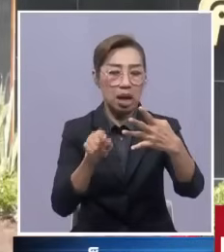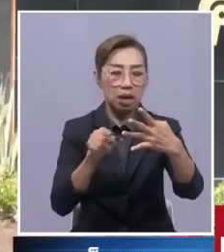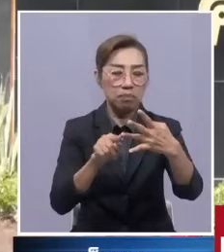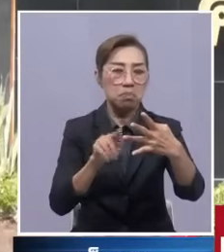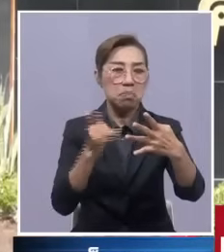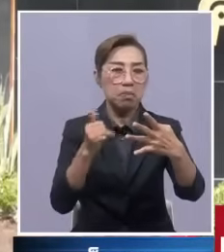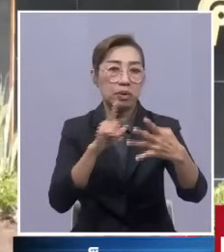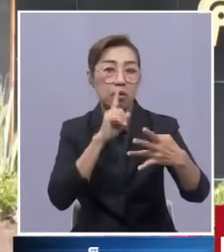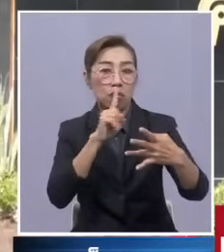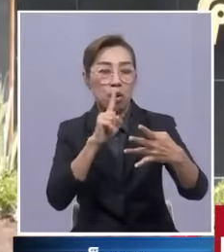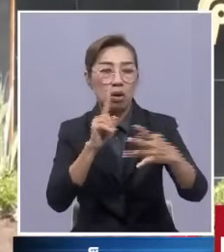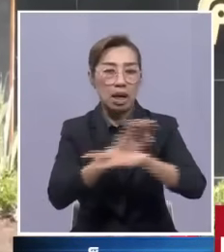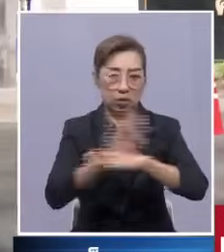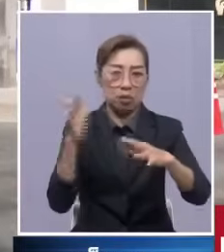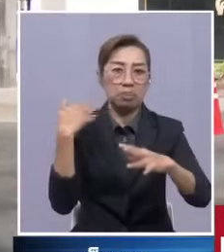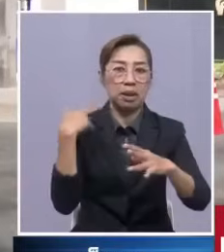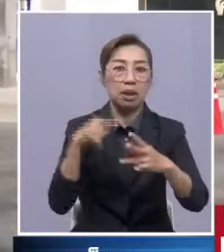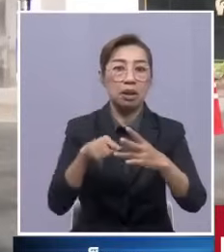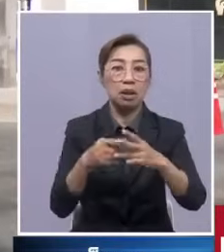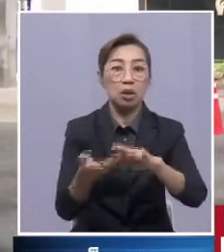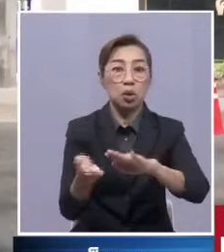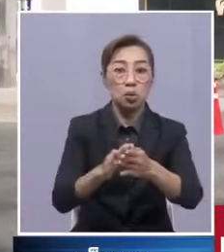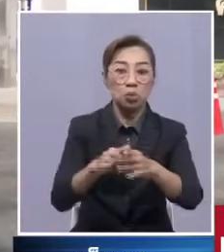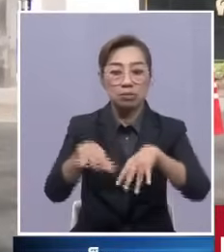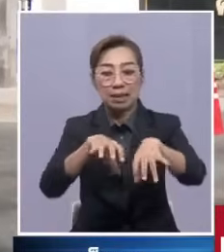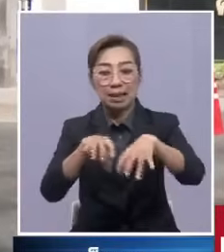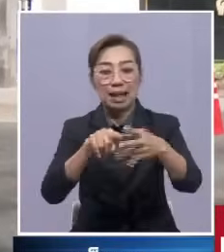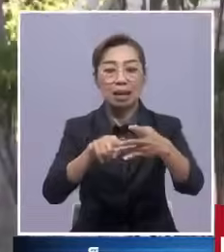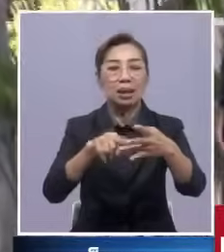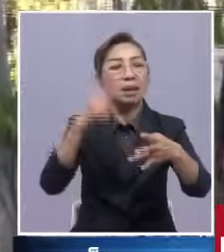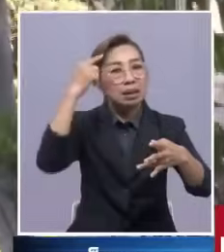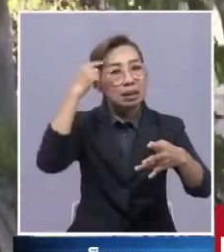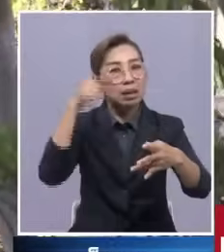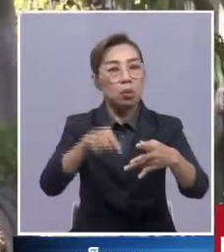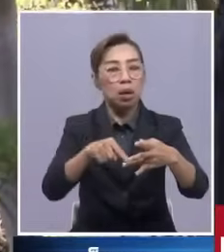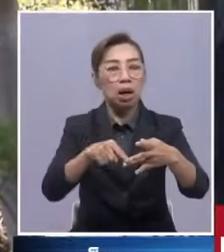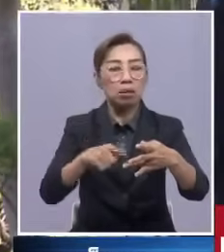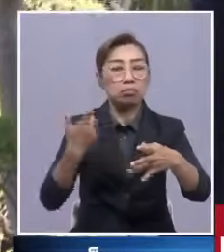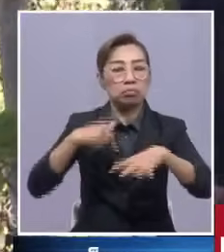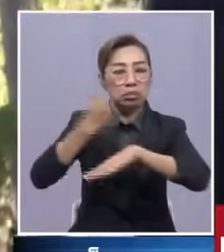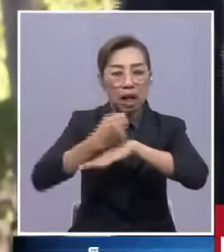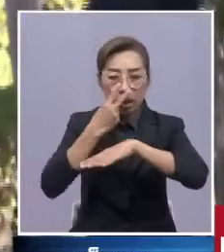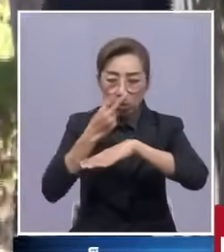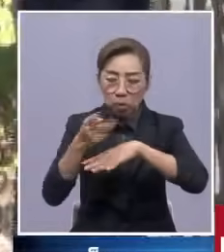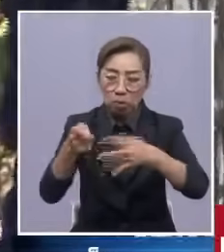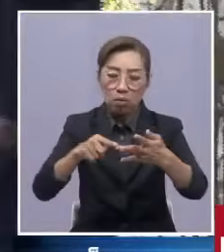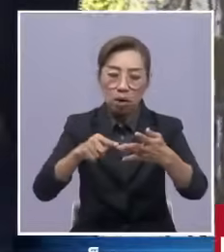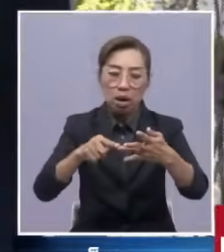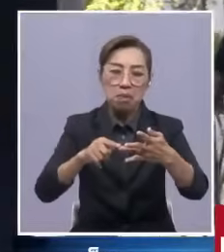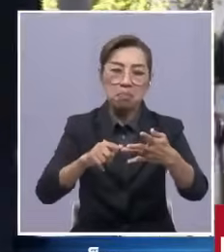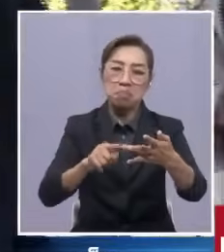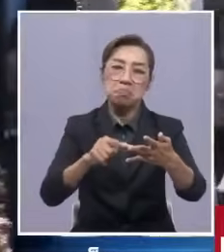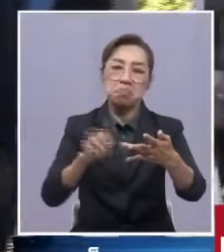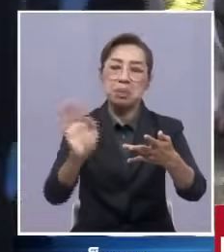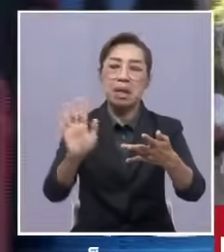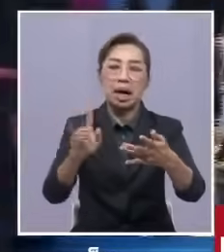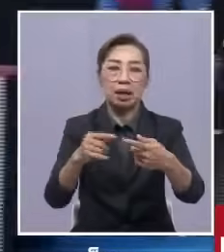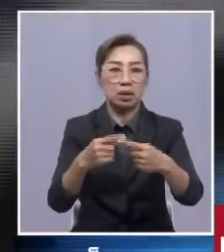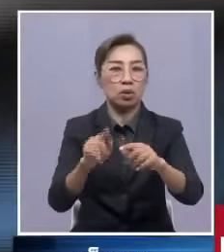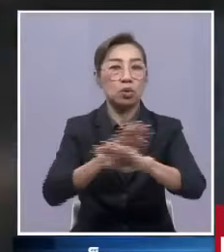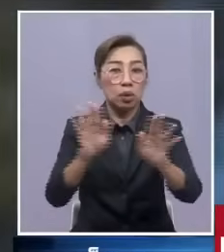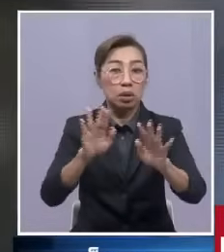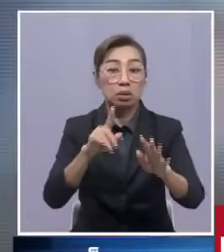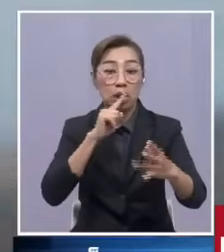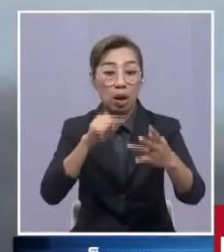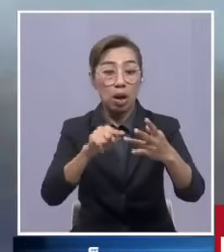ทําการใดๆแก่ศพก่อนการชนะสูตรพลิกศพครับซึ่งหากยกฟ้องในข้อ3ครับป้าแตนนั้นก็จะหลุดพ้นความผิด